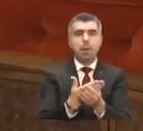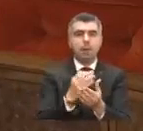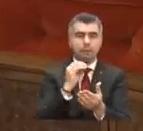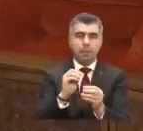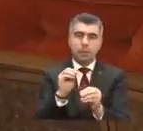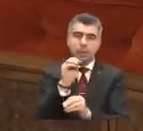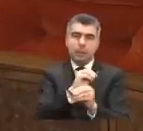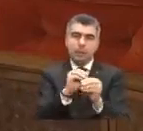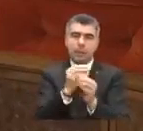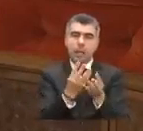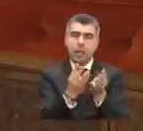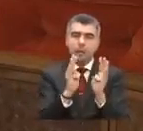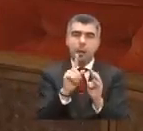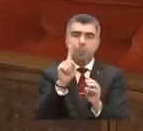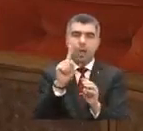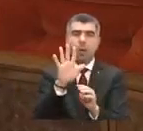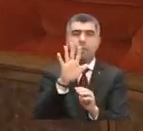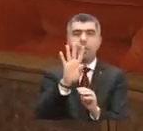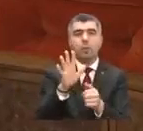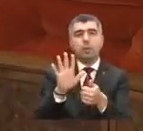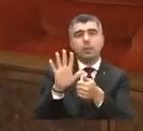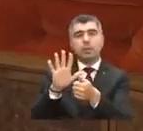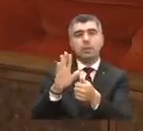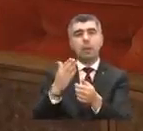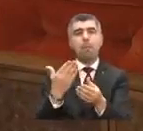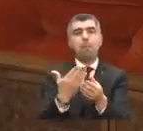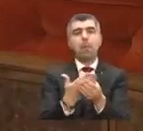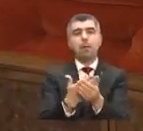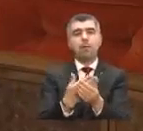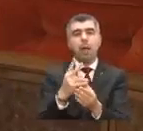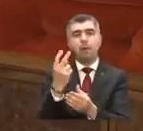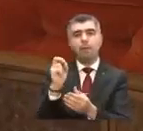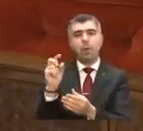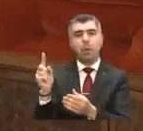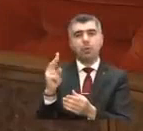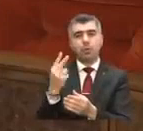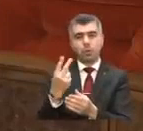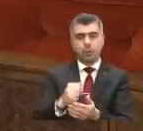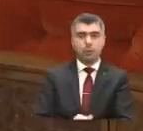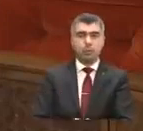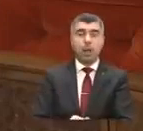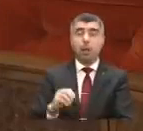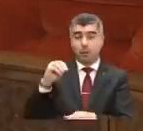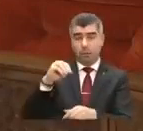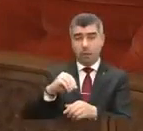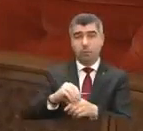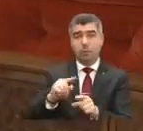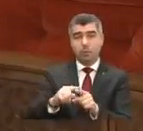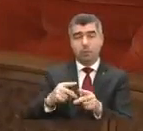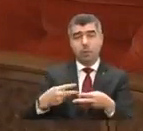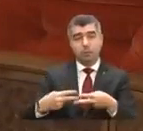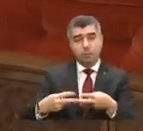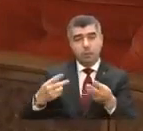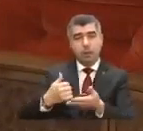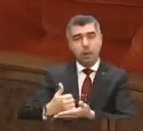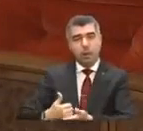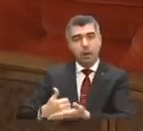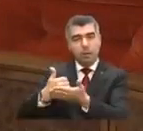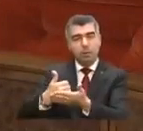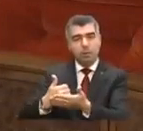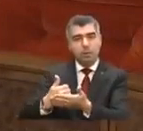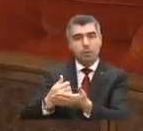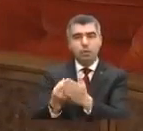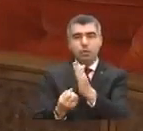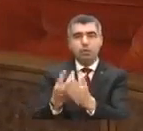اللجنة 165 ملف سنة 2021. تم أيضا إعطاء عناية خاصة للنقل القروي في إطار برنامج تجديد